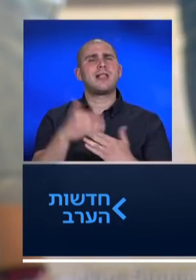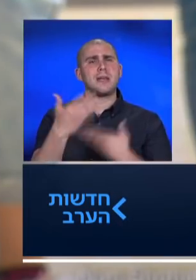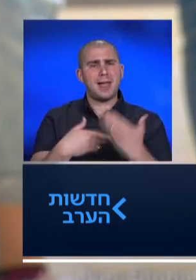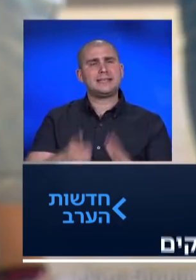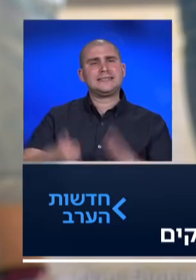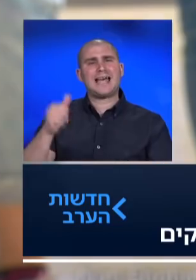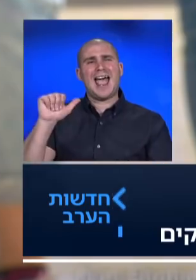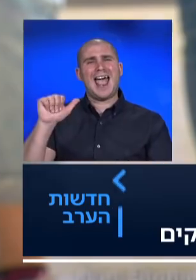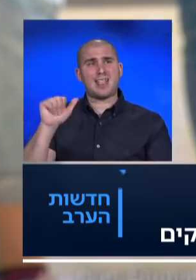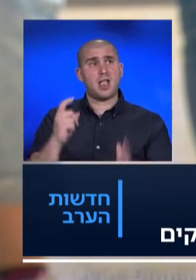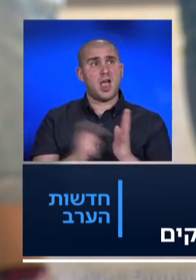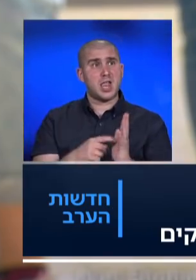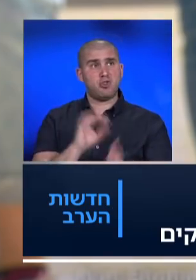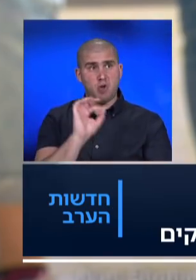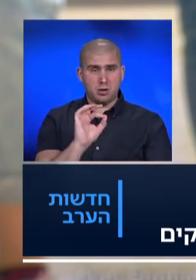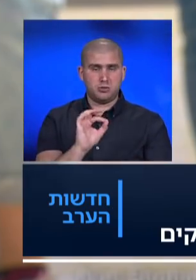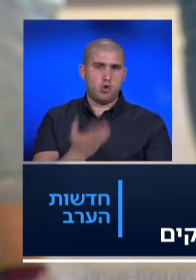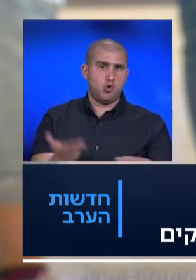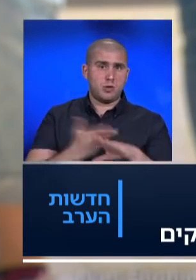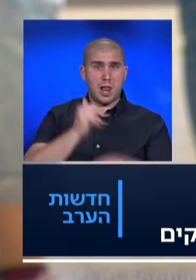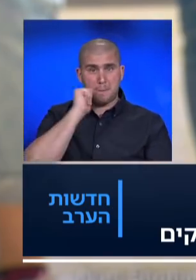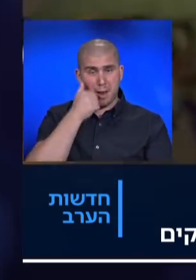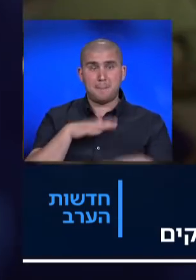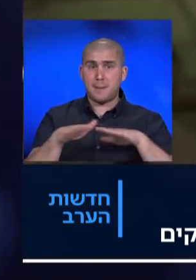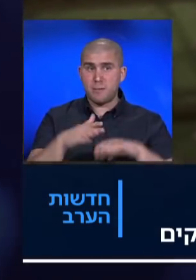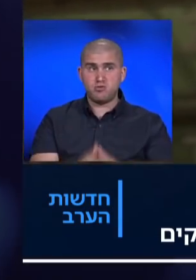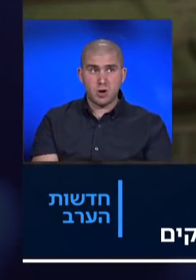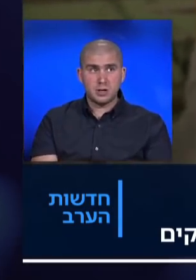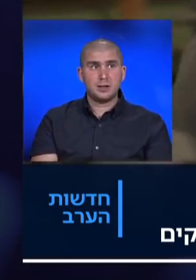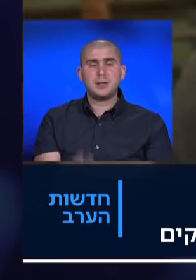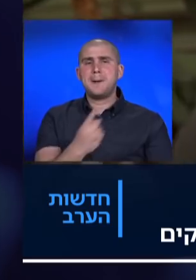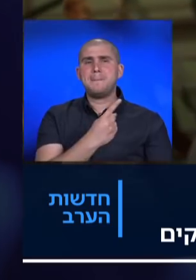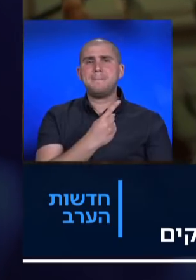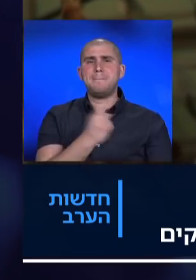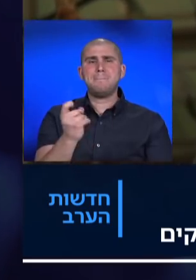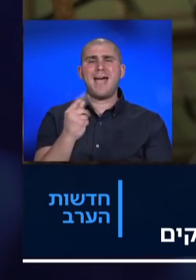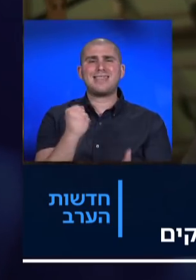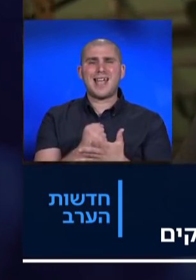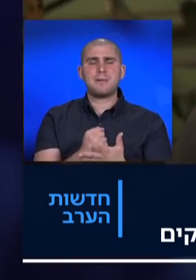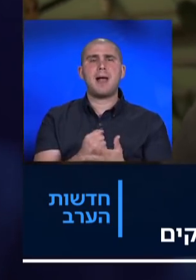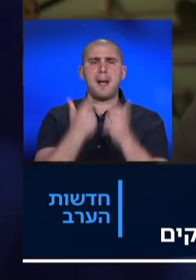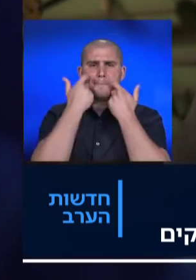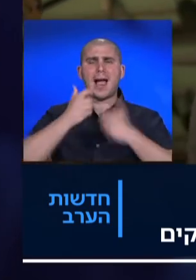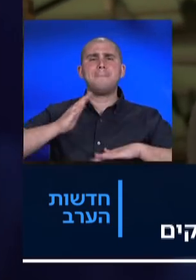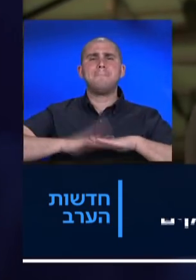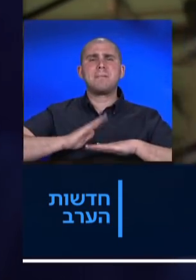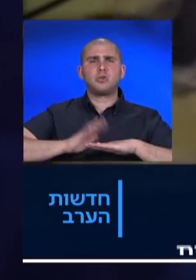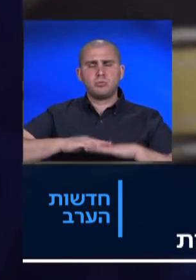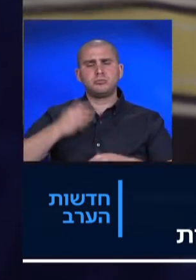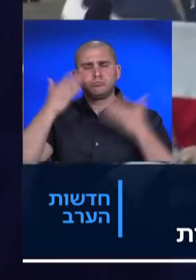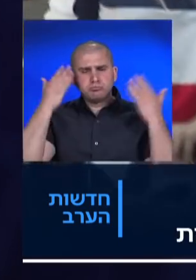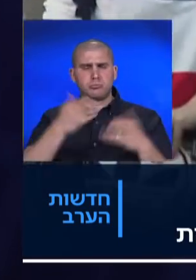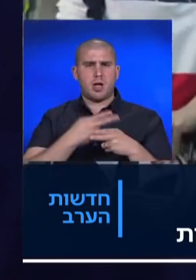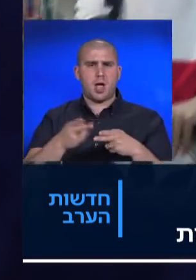שלו, שכאמור תעלה מחר גם בממשלה, היא ל-100 תקנים לפקחים מקצועיים שיעסקו רק בזה, באכיפה של